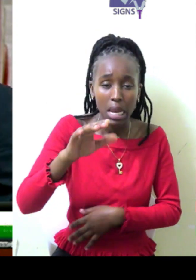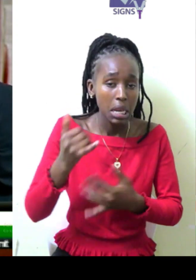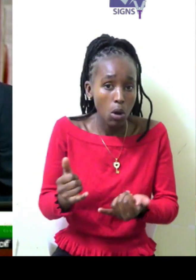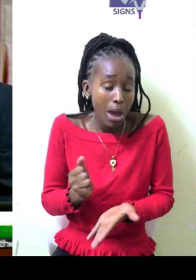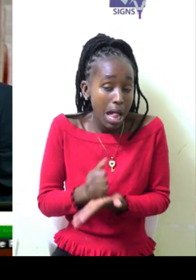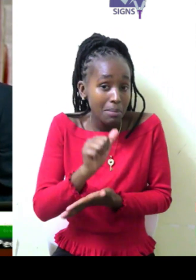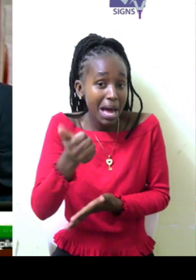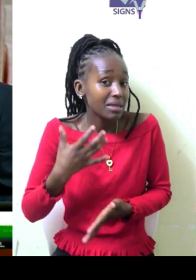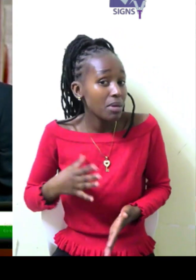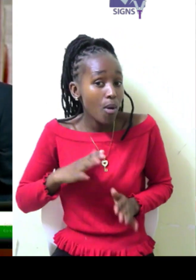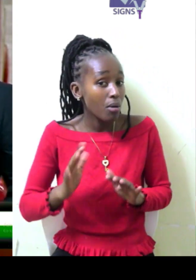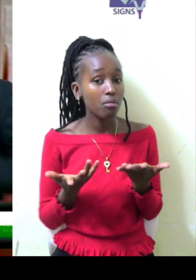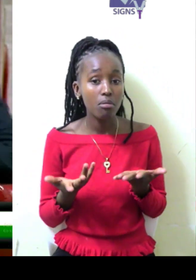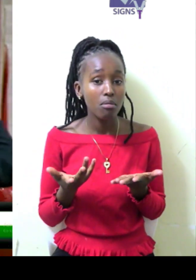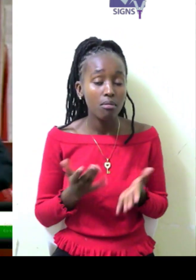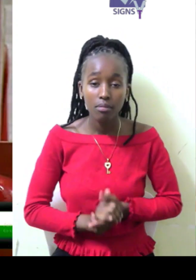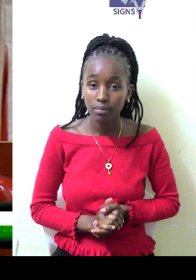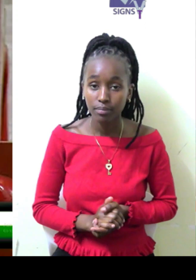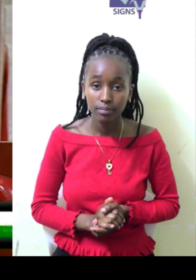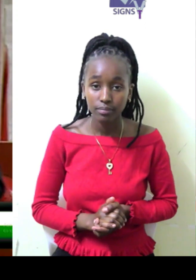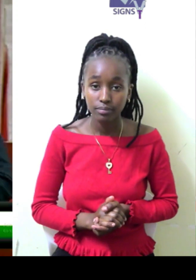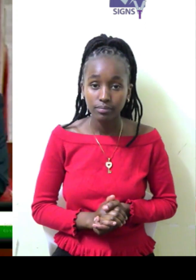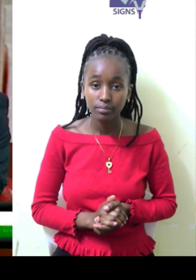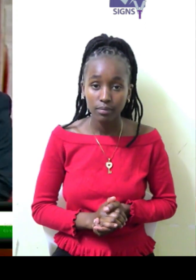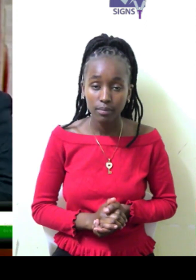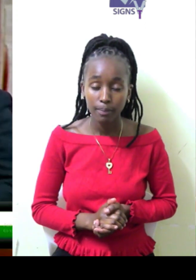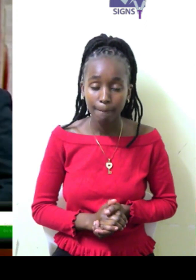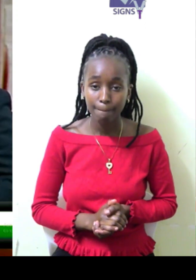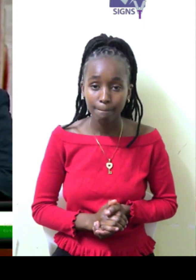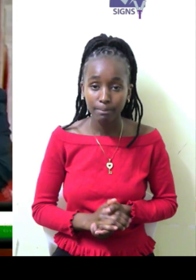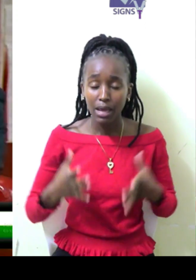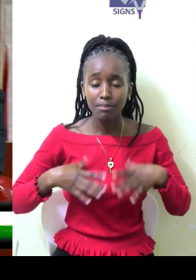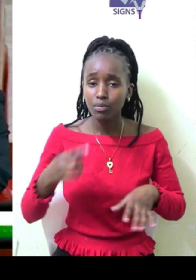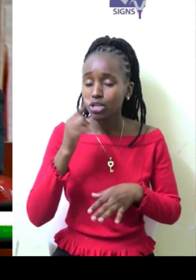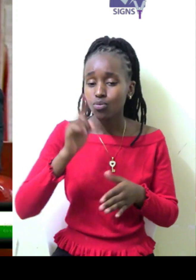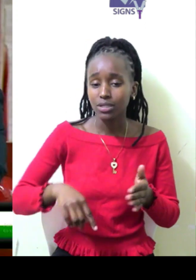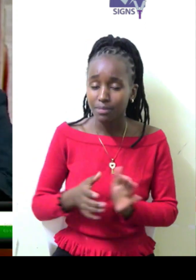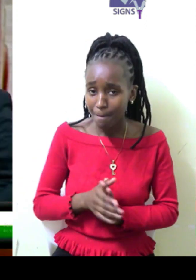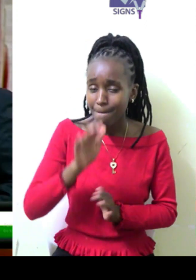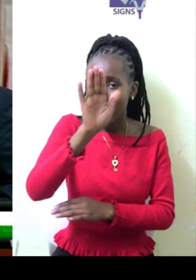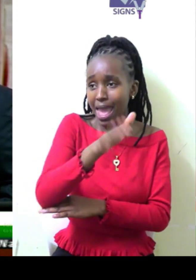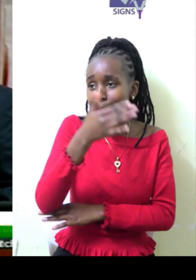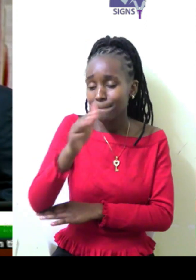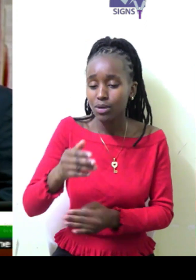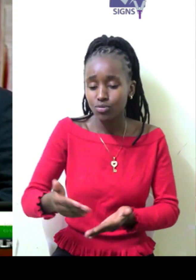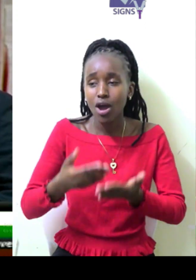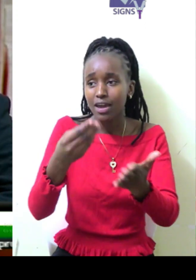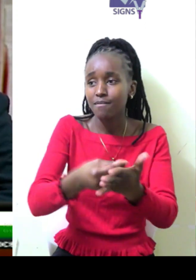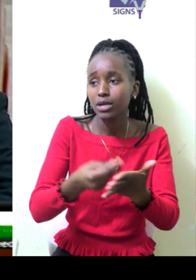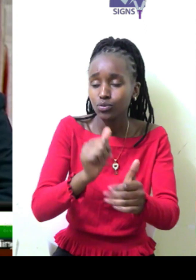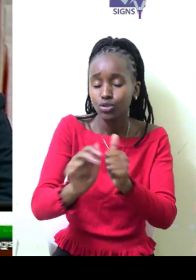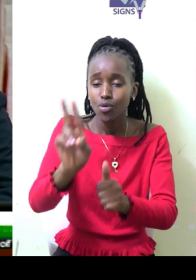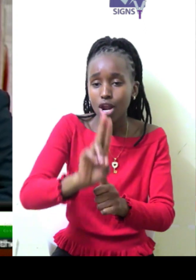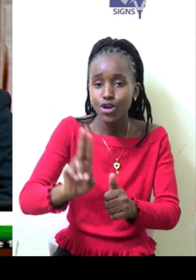wetu? Na hii dhana ya kusema kwamba ati wabunge wanapewa pesa za kununua nyumba, ule ni